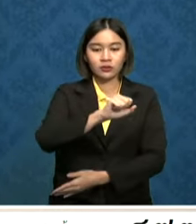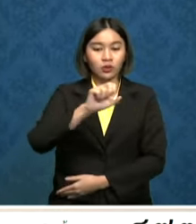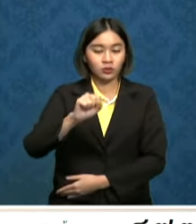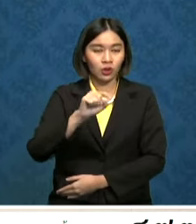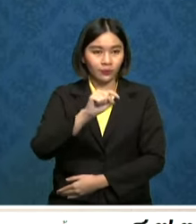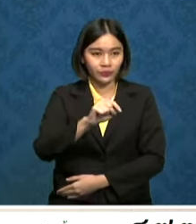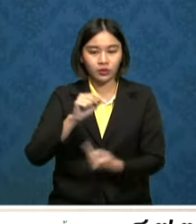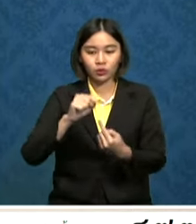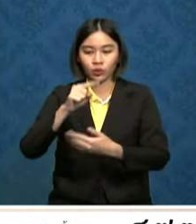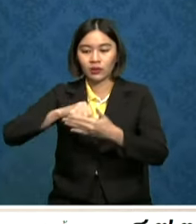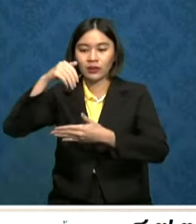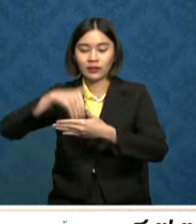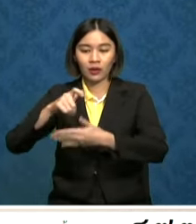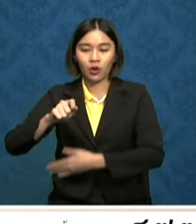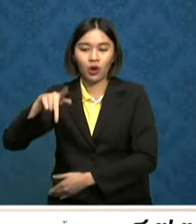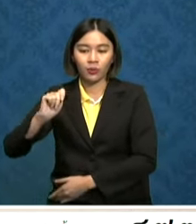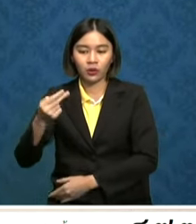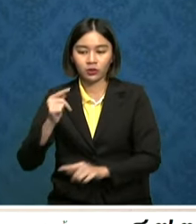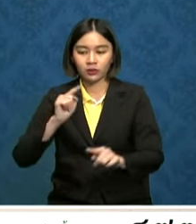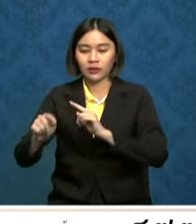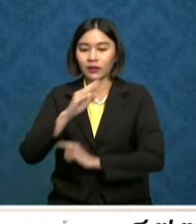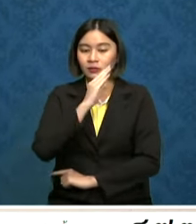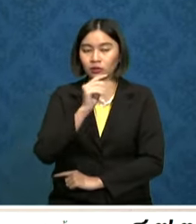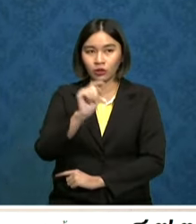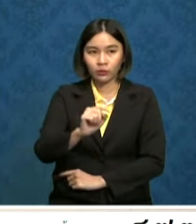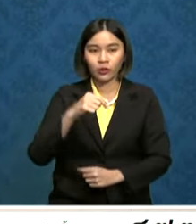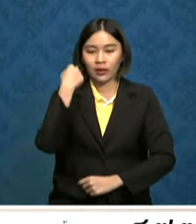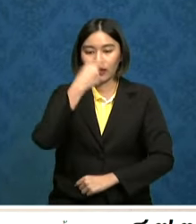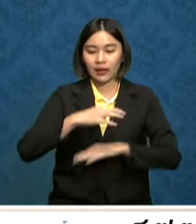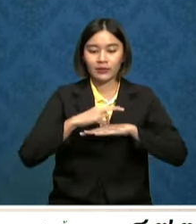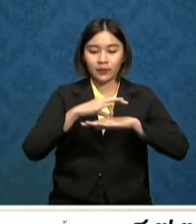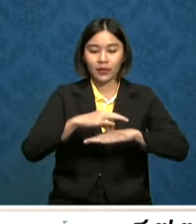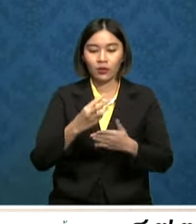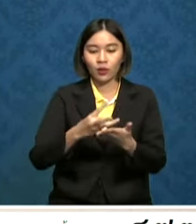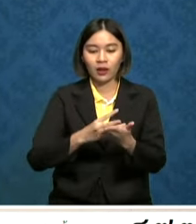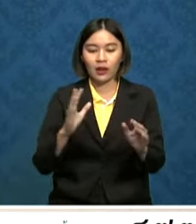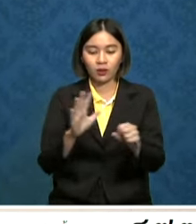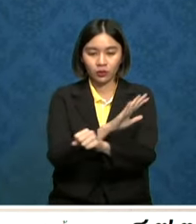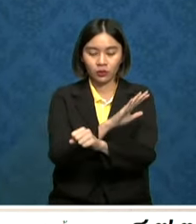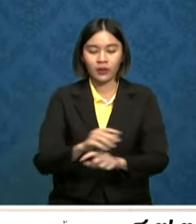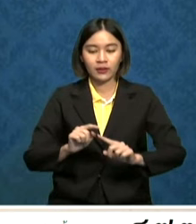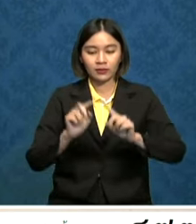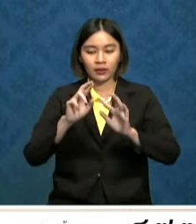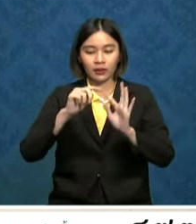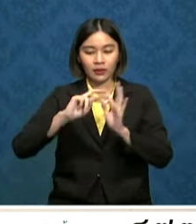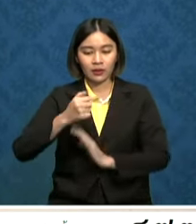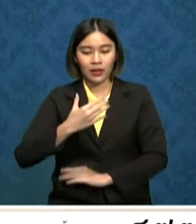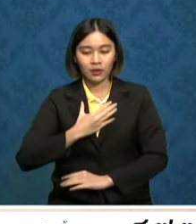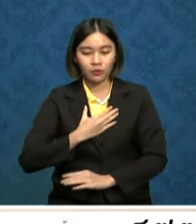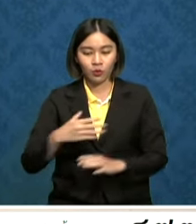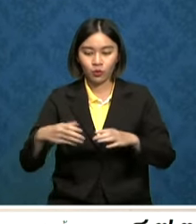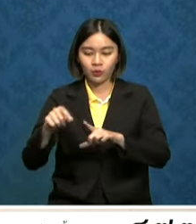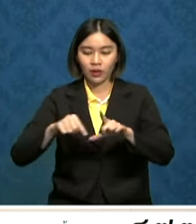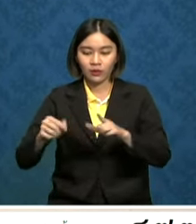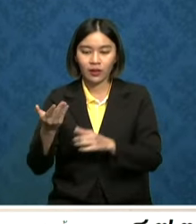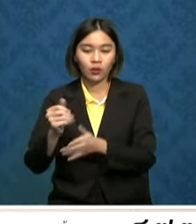ปแล้วก็การเลือกตั้งท้องถิ่นในกรณีที่ผู้ดำรงตำแหน่งนั้นครบวาระ นะครับแต่ในร่างที่ผมและพรรคก้าวไกลสงวนความเห็น